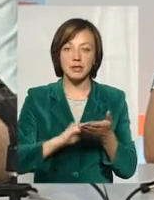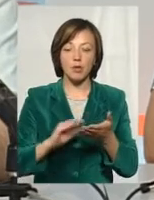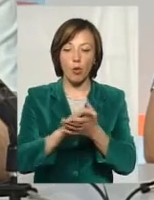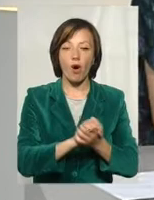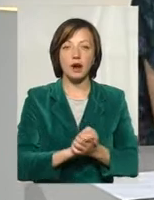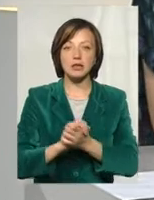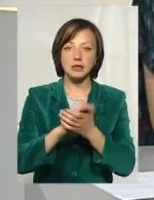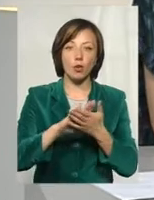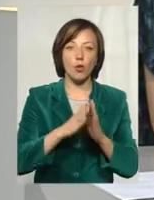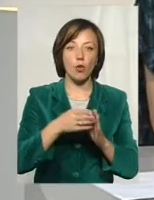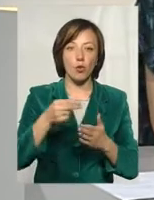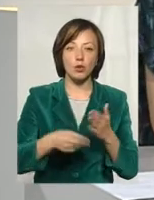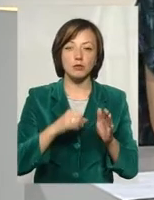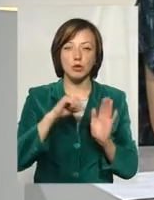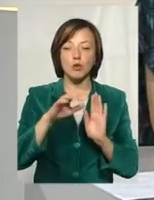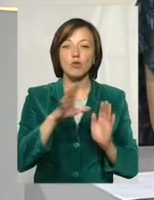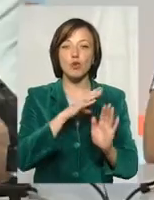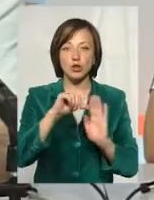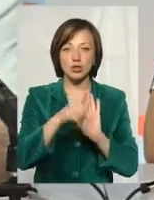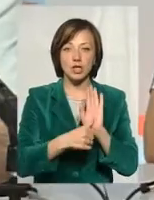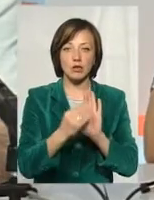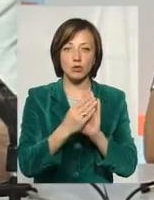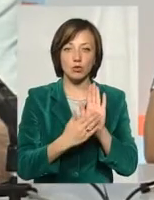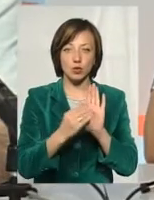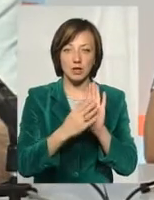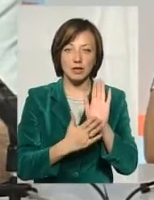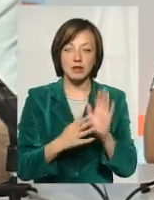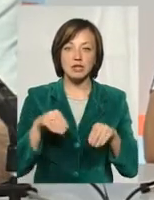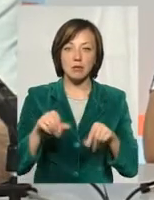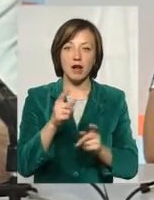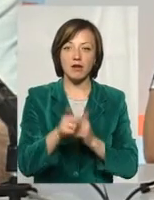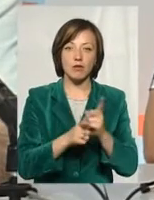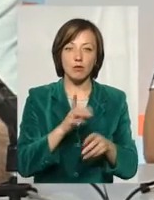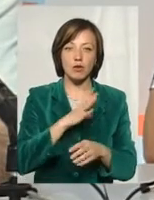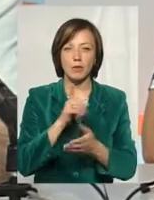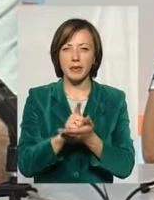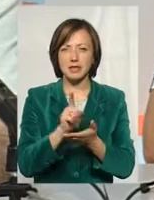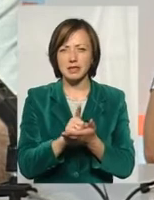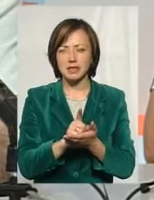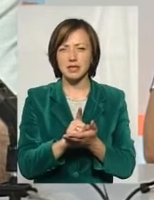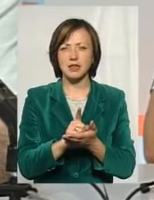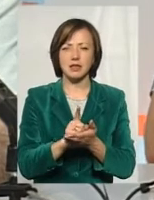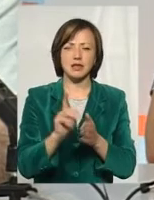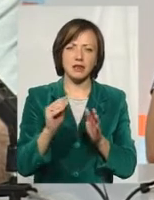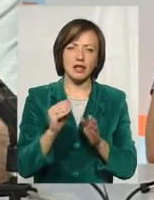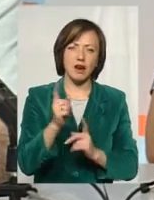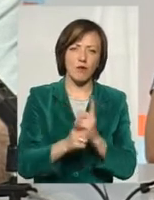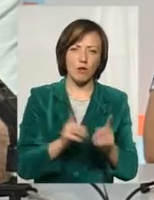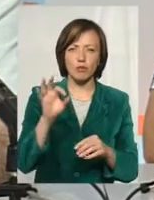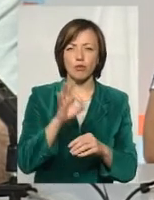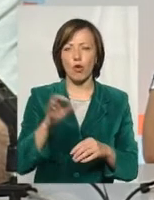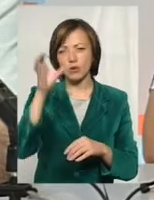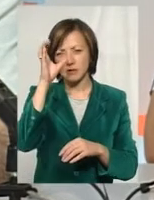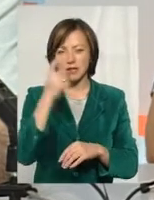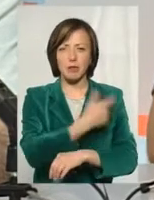угода, і в ній було 16 пунктів щодо земельної реформи. Там були і по пенсійні пункти реформи, по